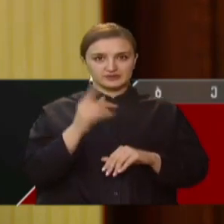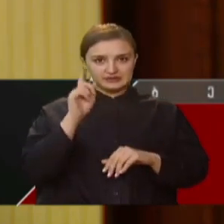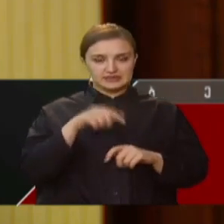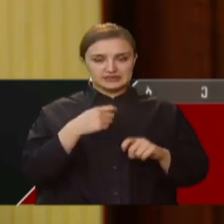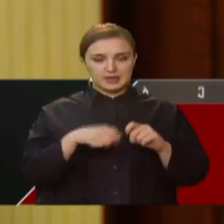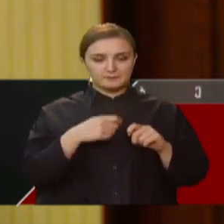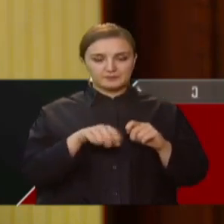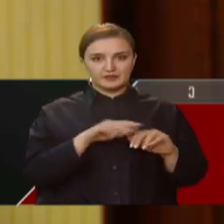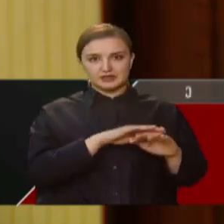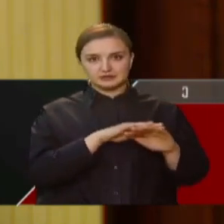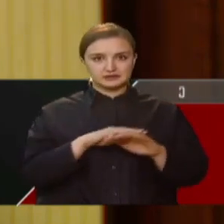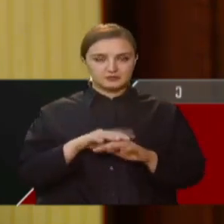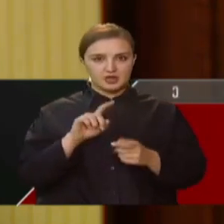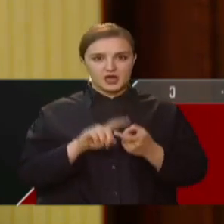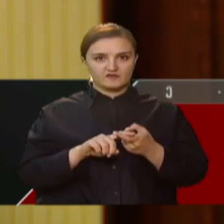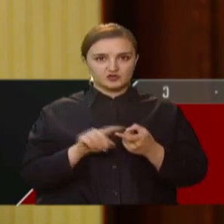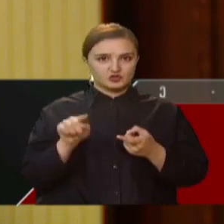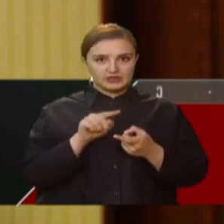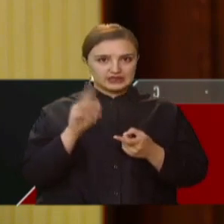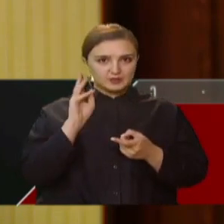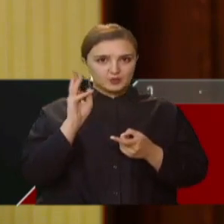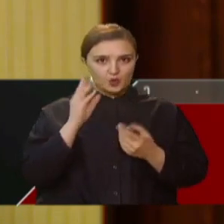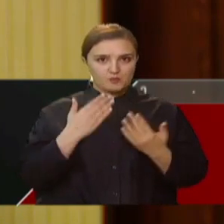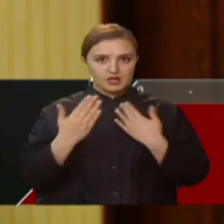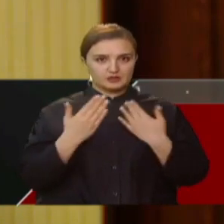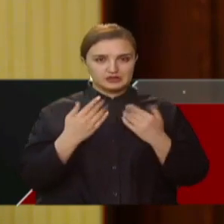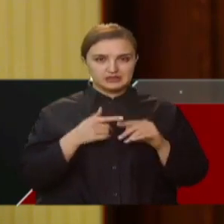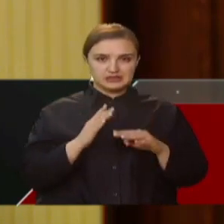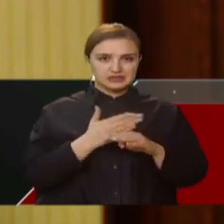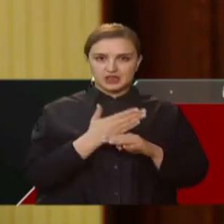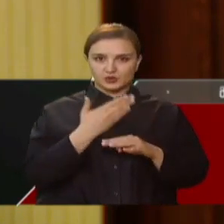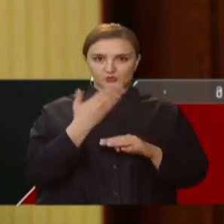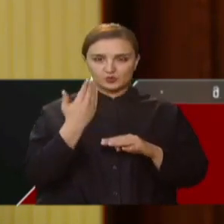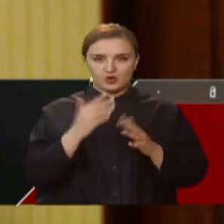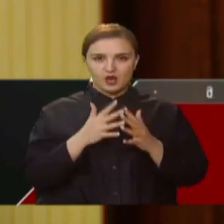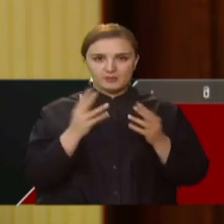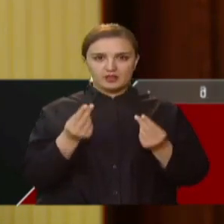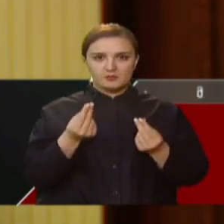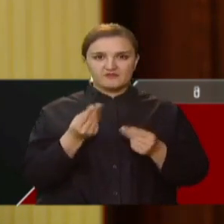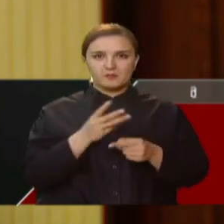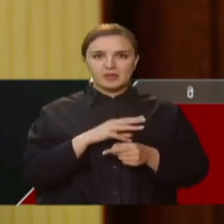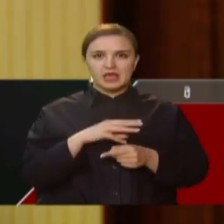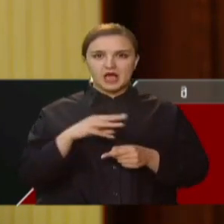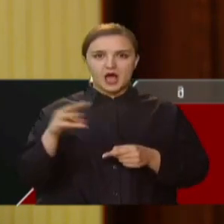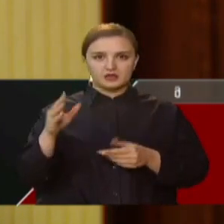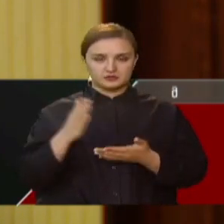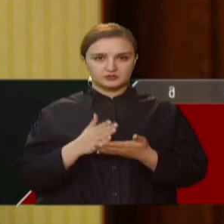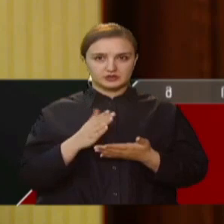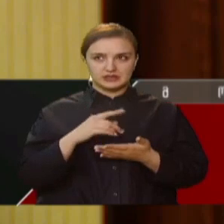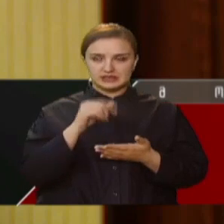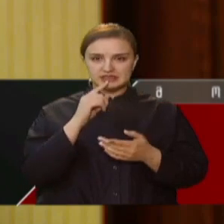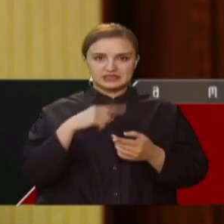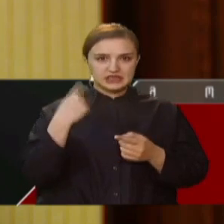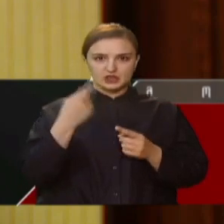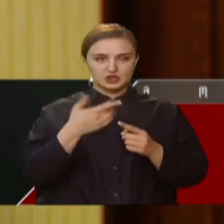pinaseba, kavshirshia diplomatiastan ara, eshom tsalki ar aris, amhela investitsias miliardebi shemodis, tslebis